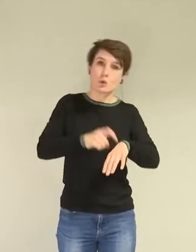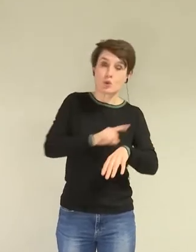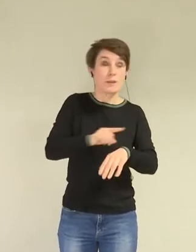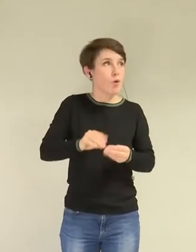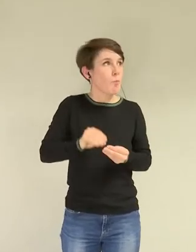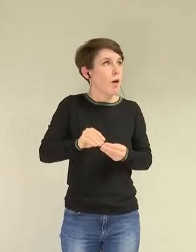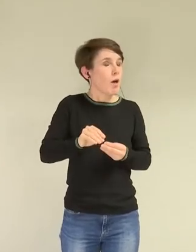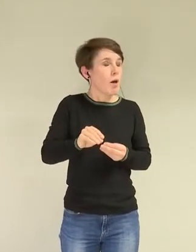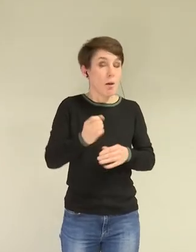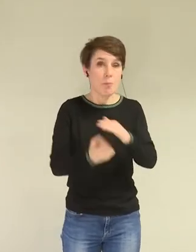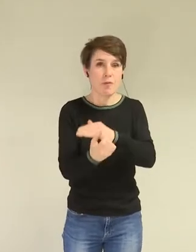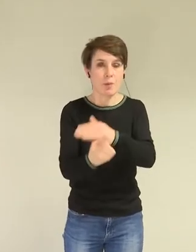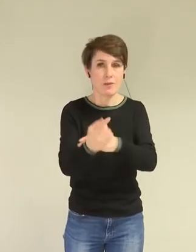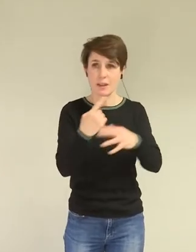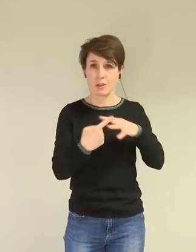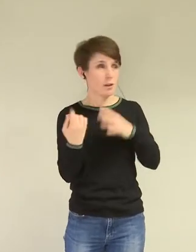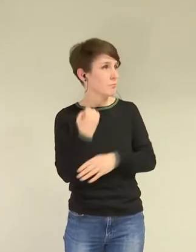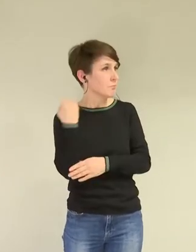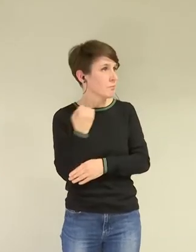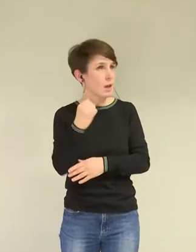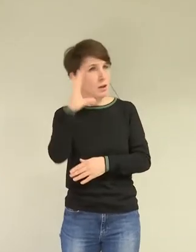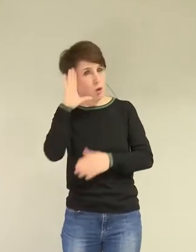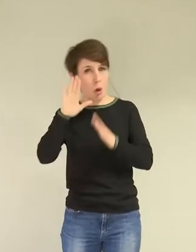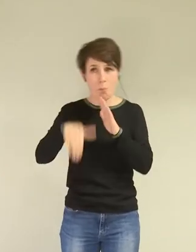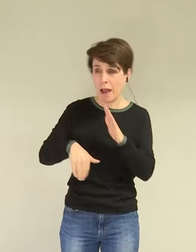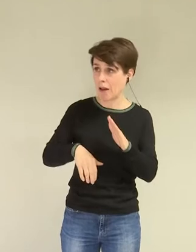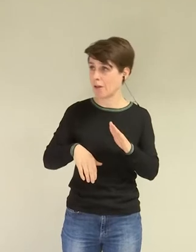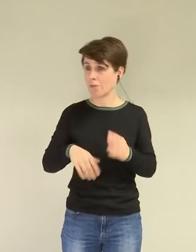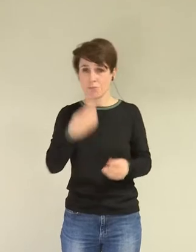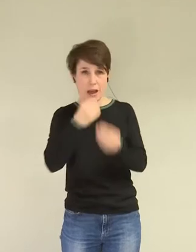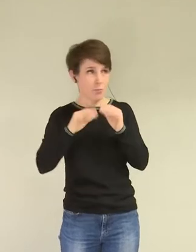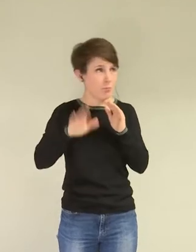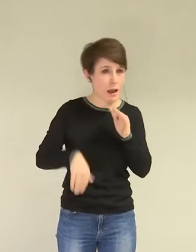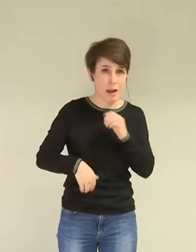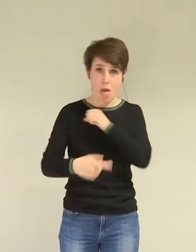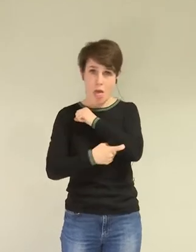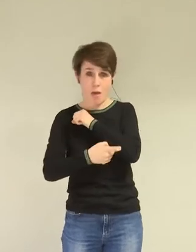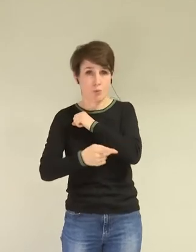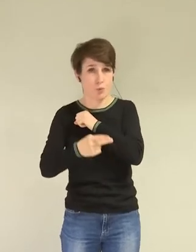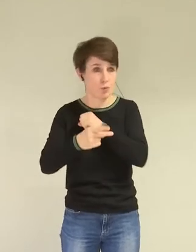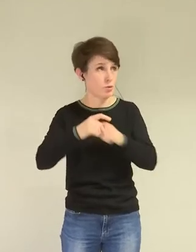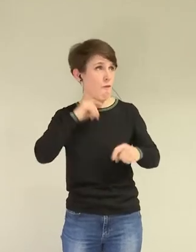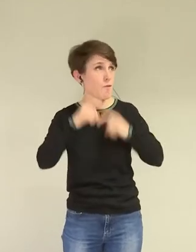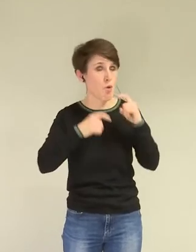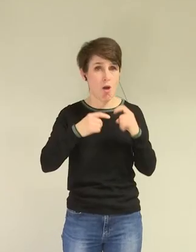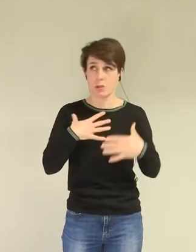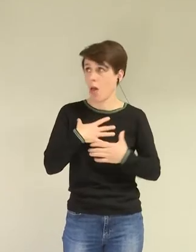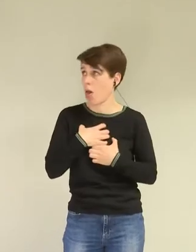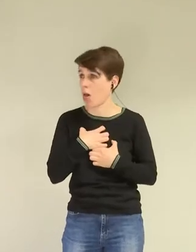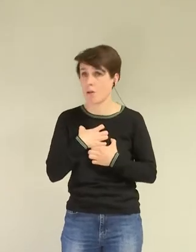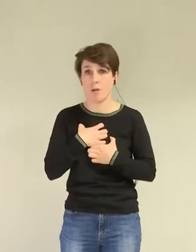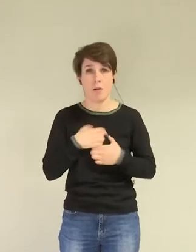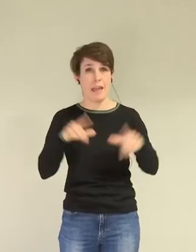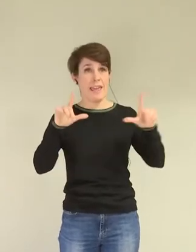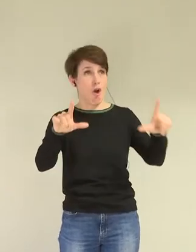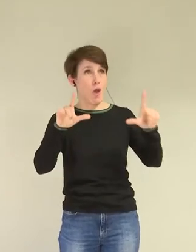un l'isolément la sédentarité le sommeil des problèmes d'alimentation les addictions la violence l'anxiété le temps passé devant un